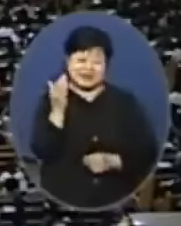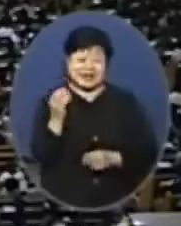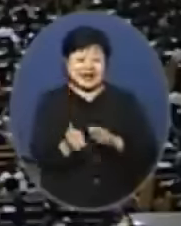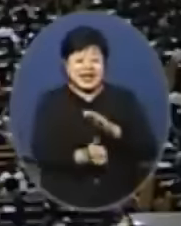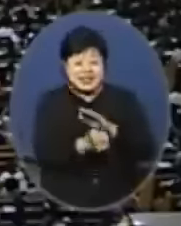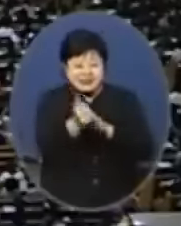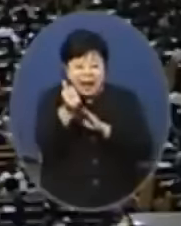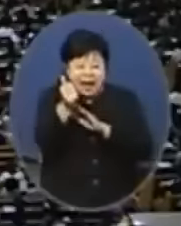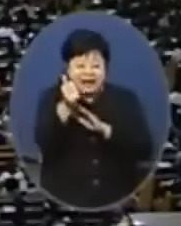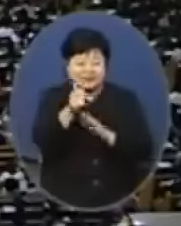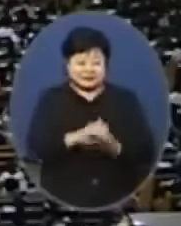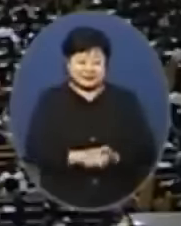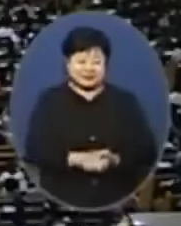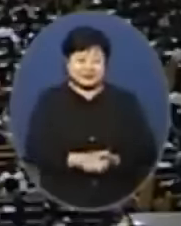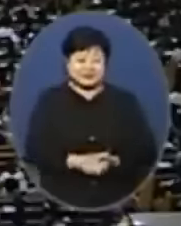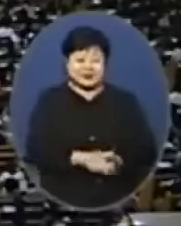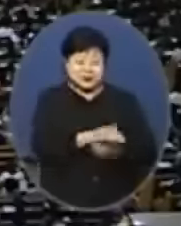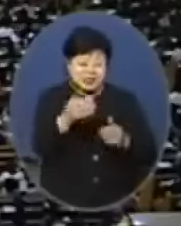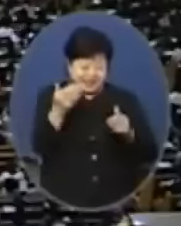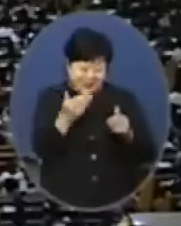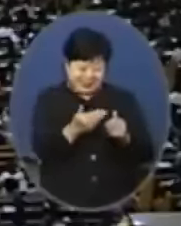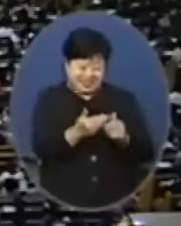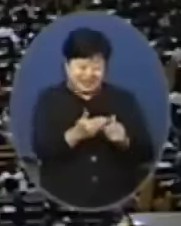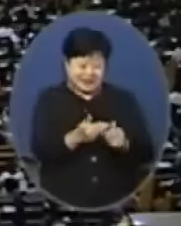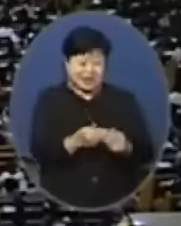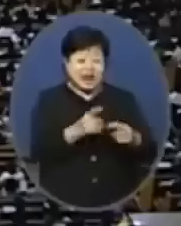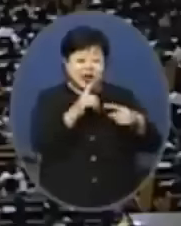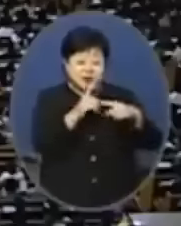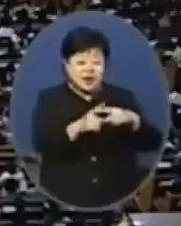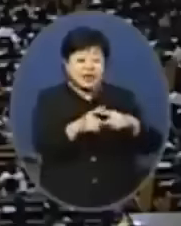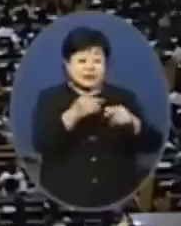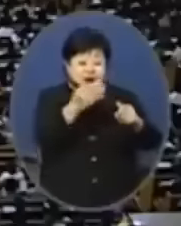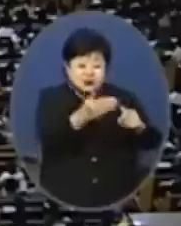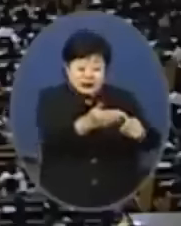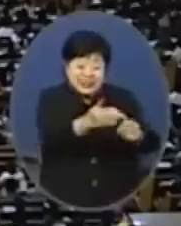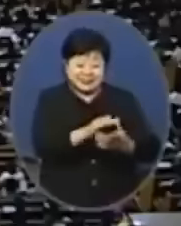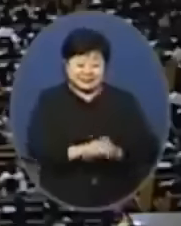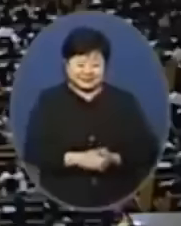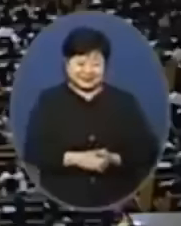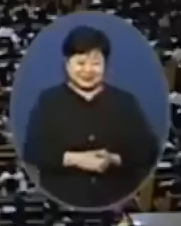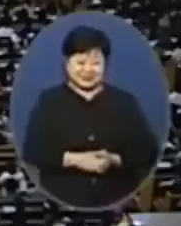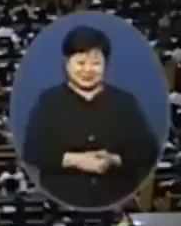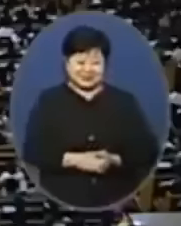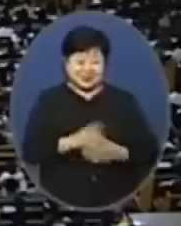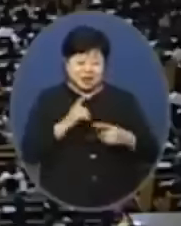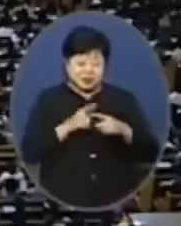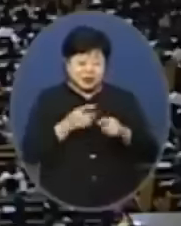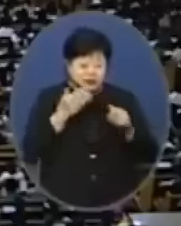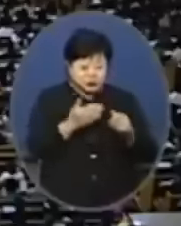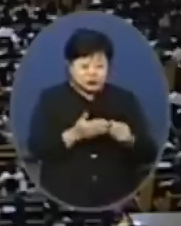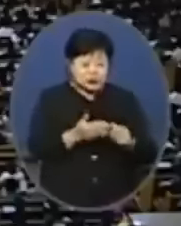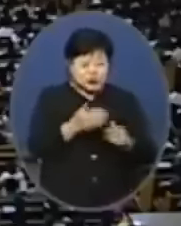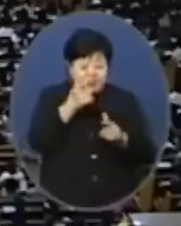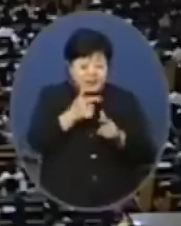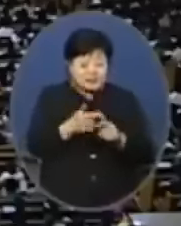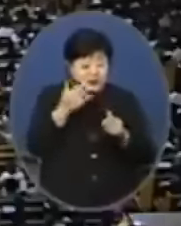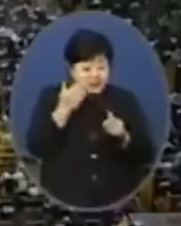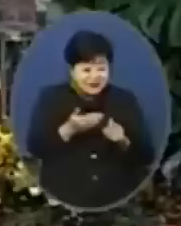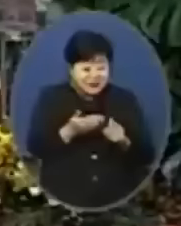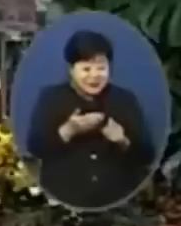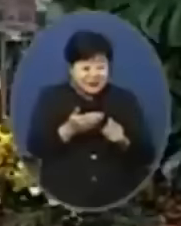희망은 우리에게 플러스 인생을 갖다 주는 것입니다. 어떻게 하면 플러스 인생을 갖다 주느냐?